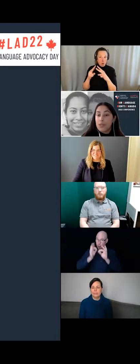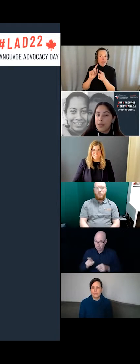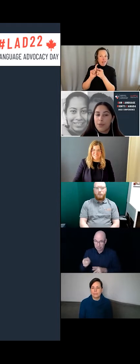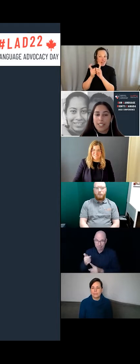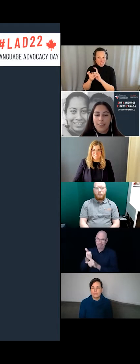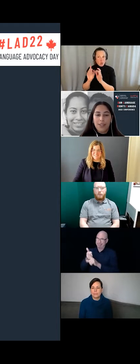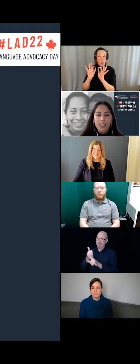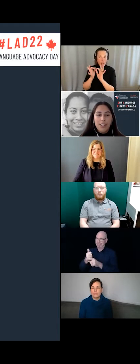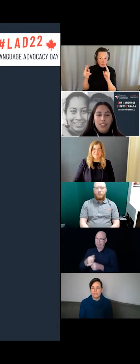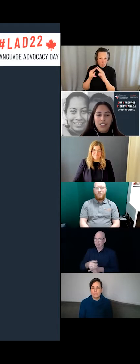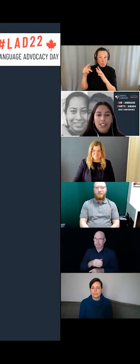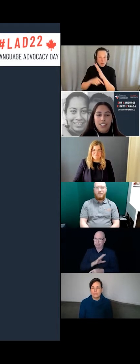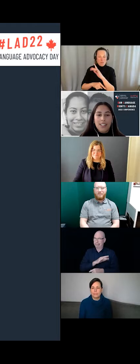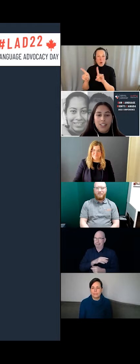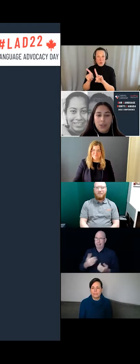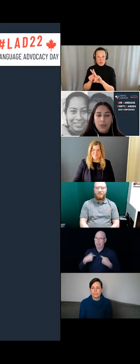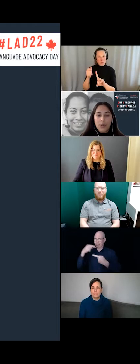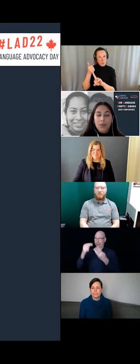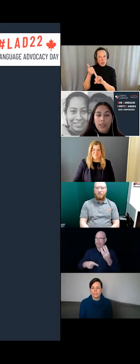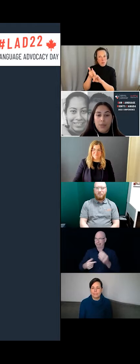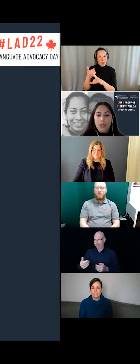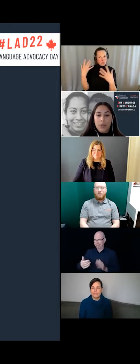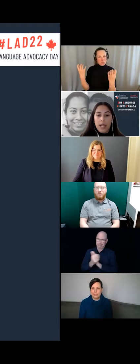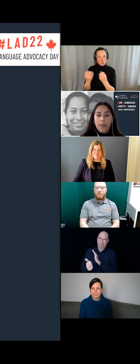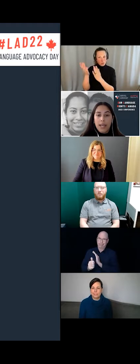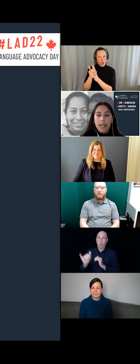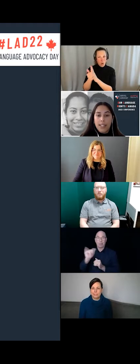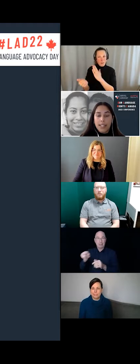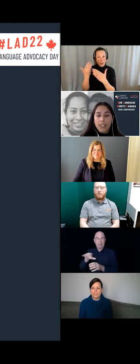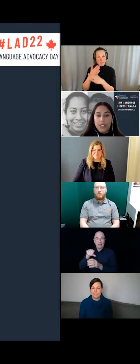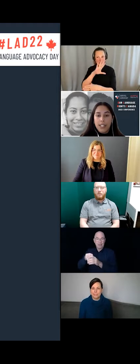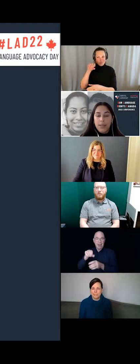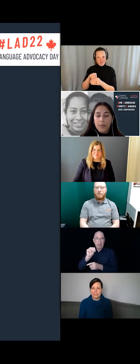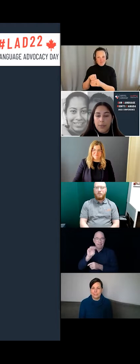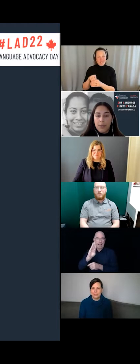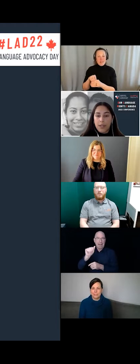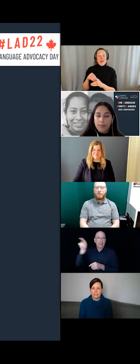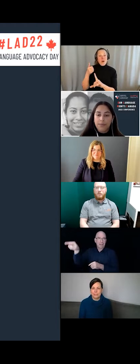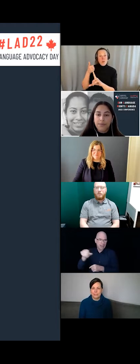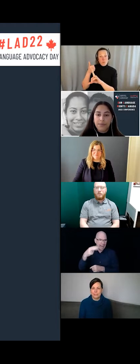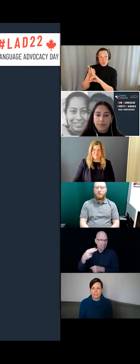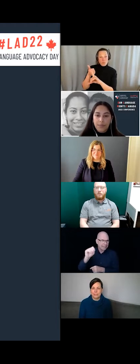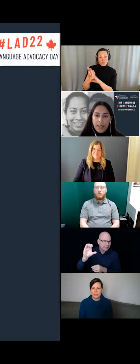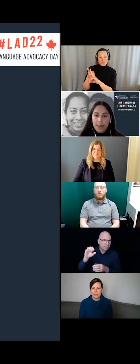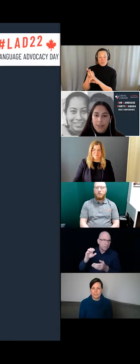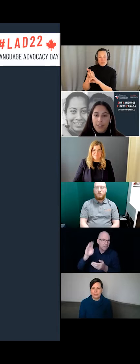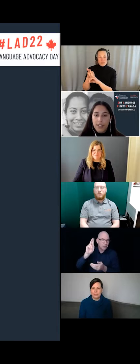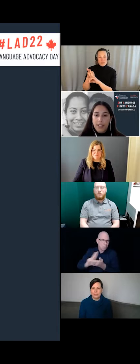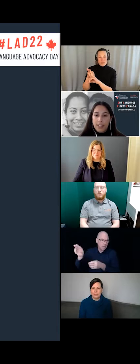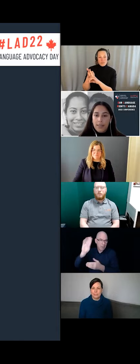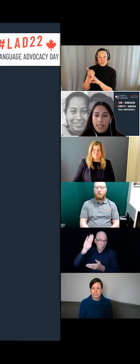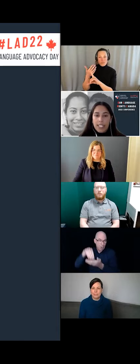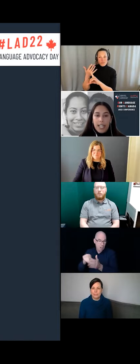la linguistique et la traduction et l'interprétation. Elle a plus d'un tour sous le bras. Et en fait, elle